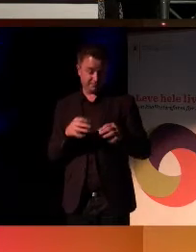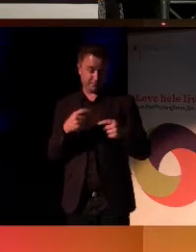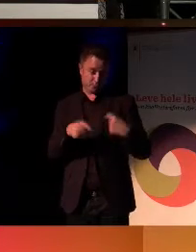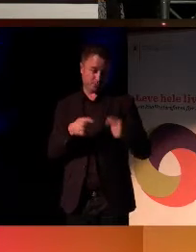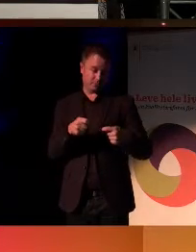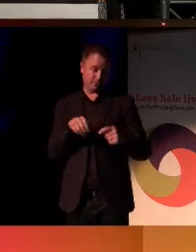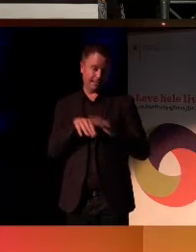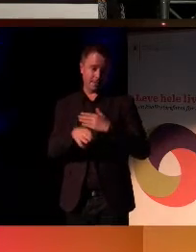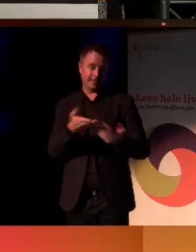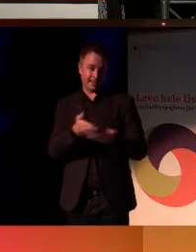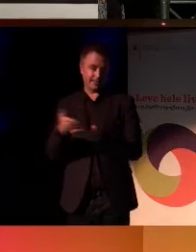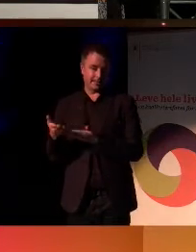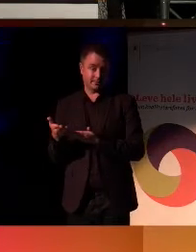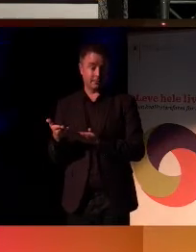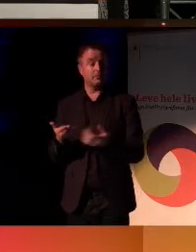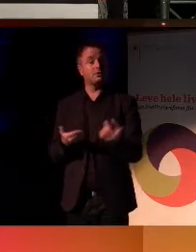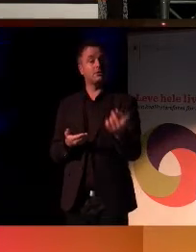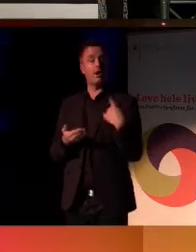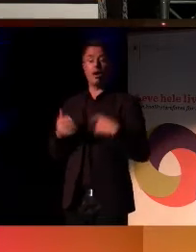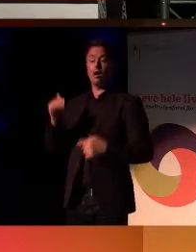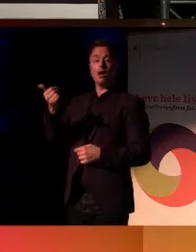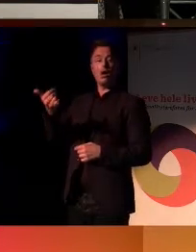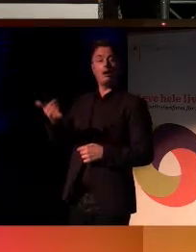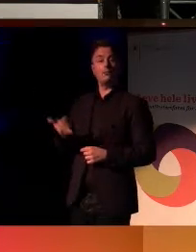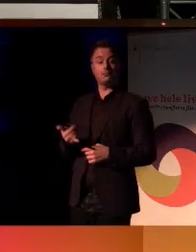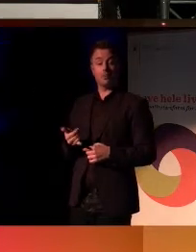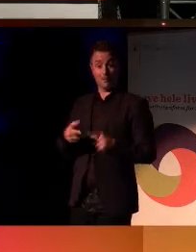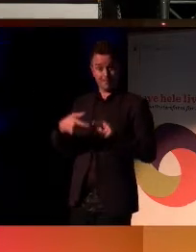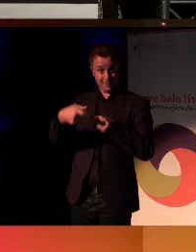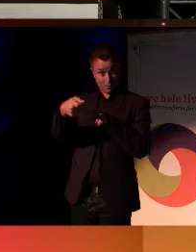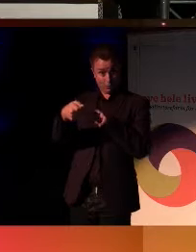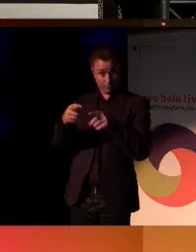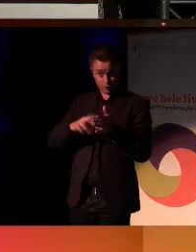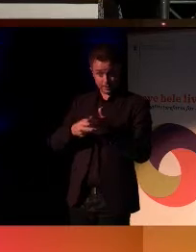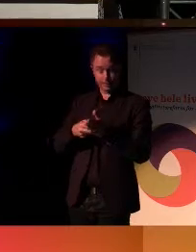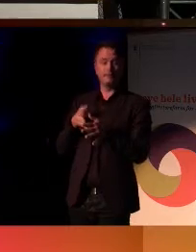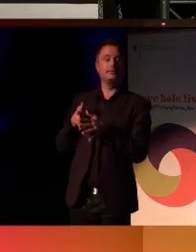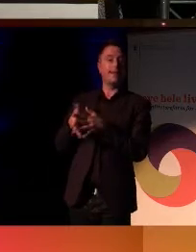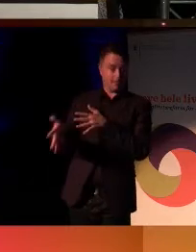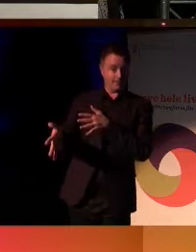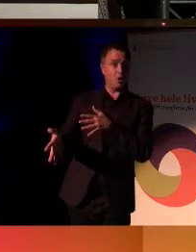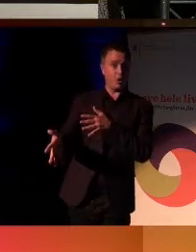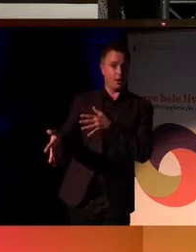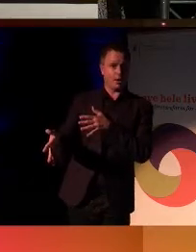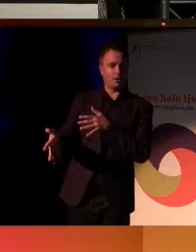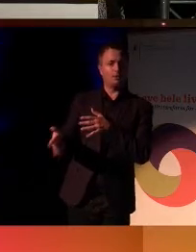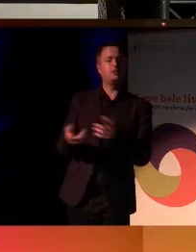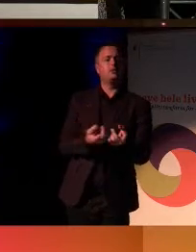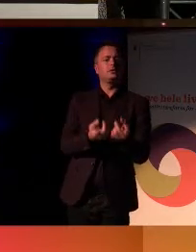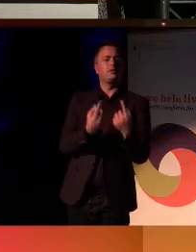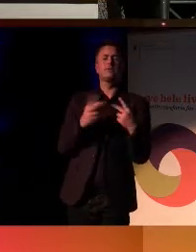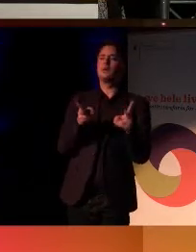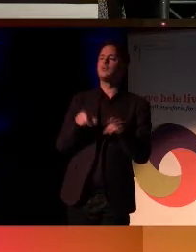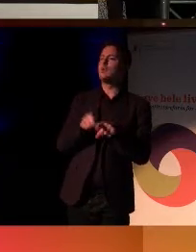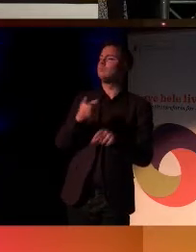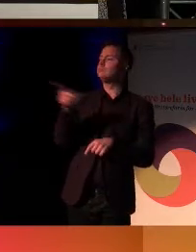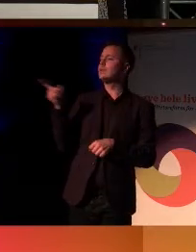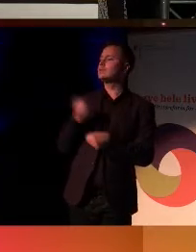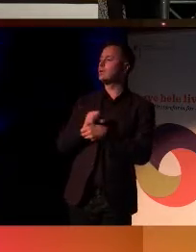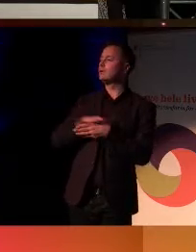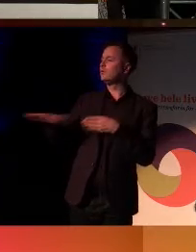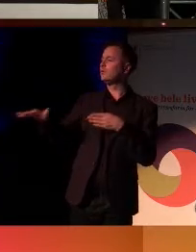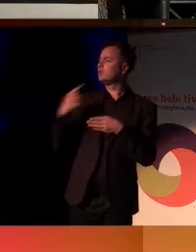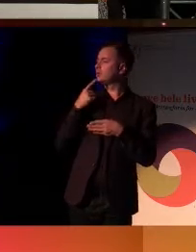selvfølgelig, dette kan være svaret på det. Så gjennomførte de den piloten, og hun sier litt det samme som dere sa fra Sandefjord i stad, hvilket